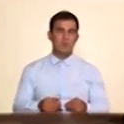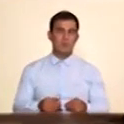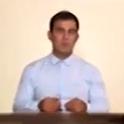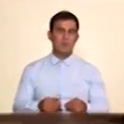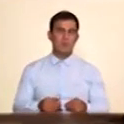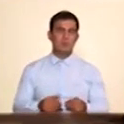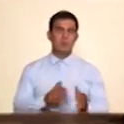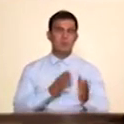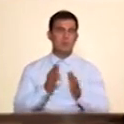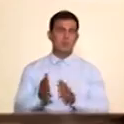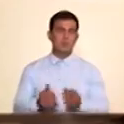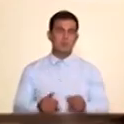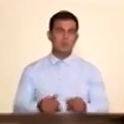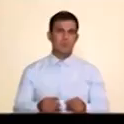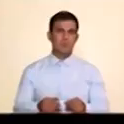Keyingi savolga o'taman.